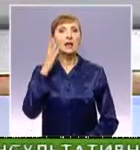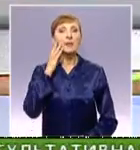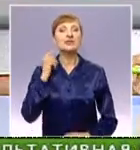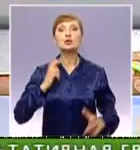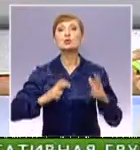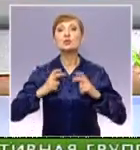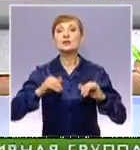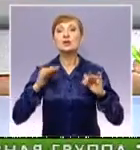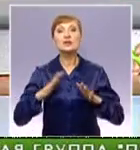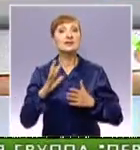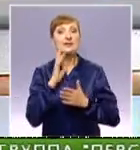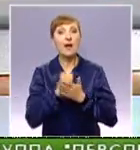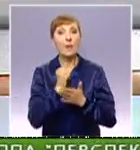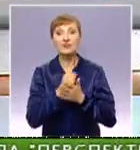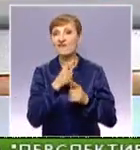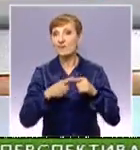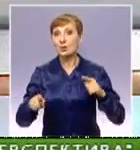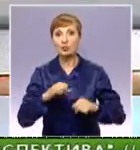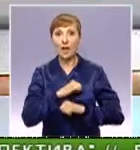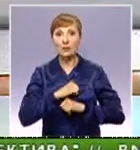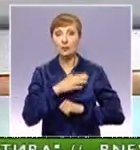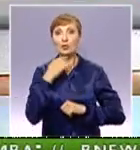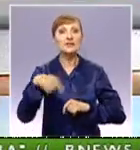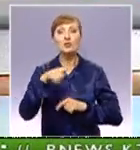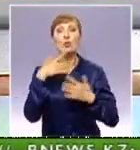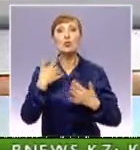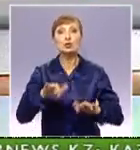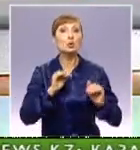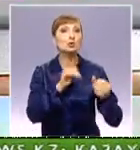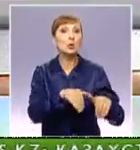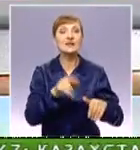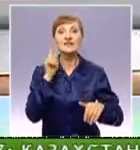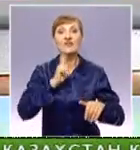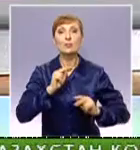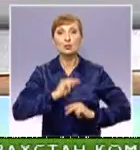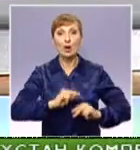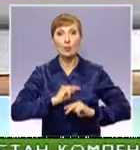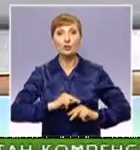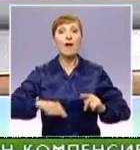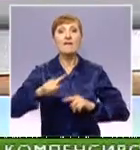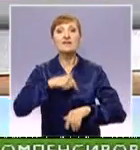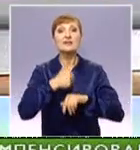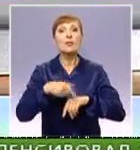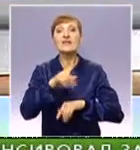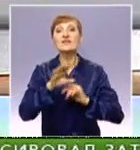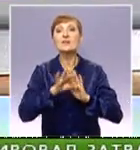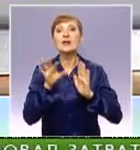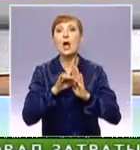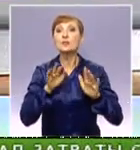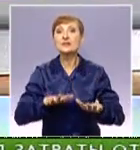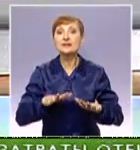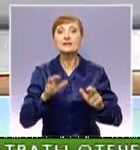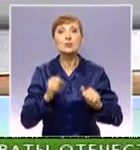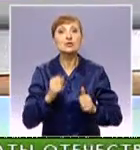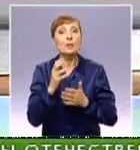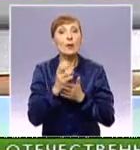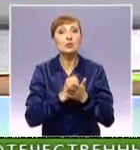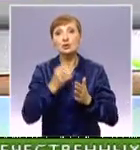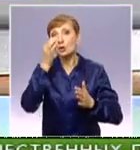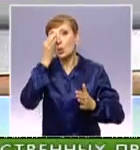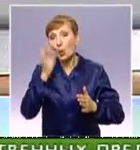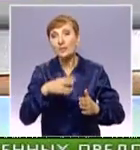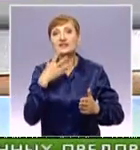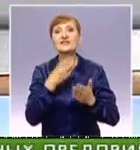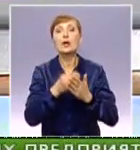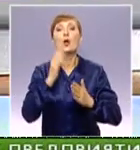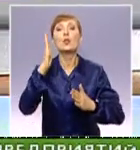Алматинские студенты решили заработать в период каникул. Многие из них уже устроились на временную работу, и в основном они выбирают места, где можно получить опыт